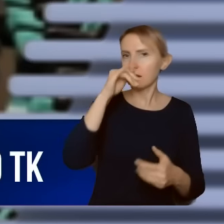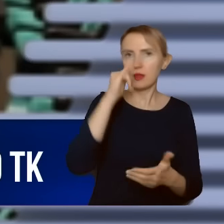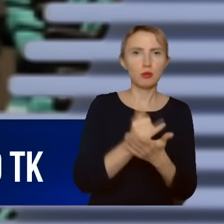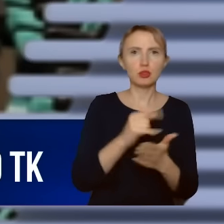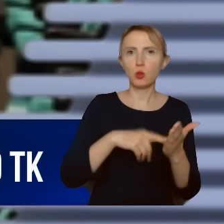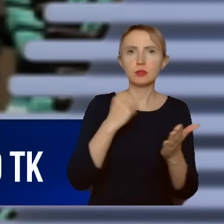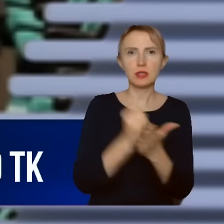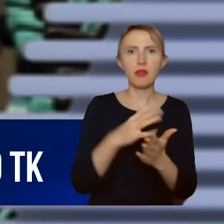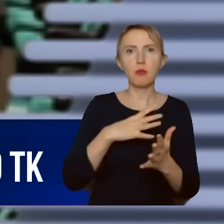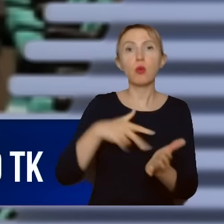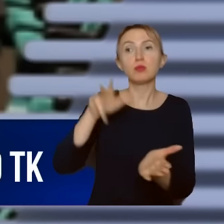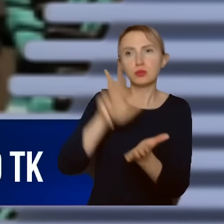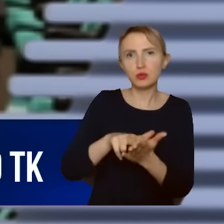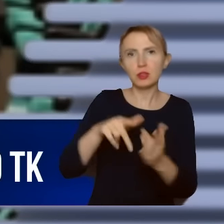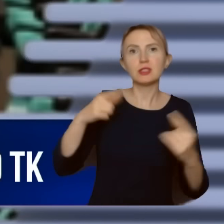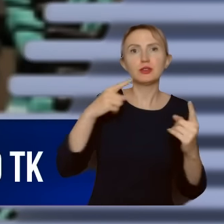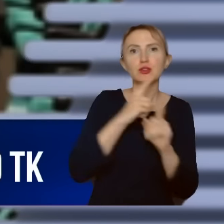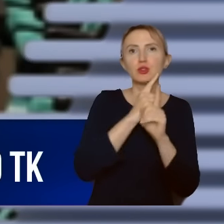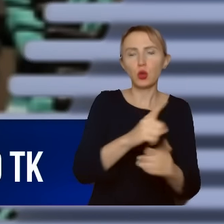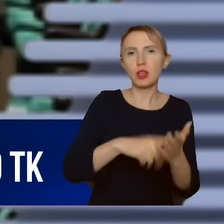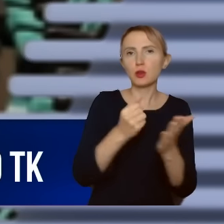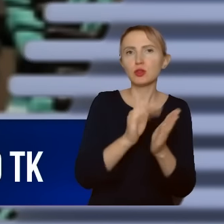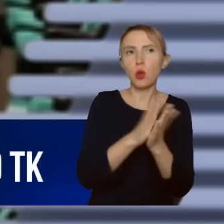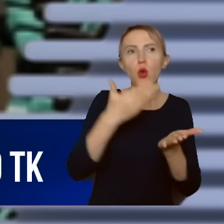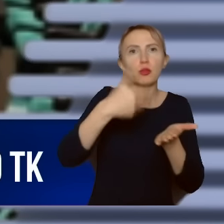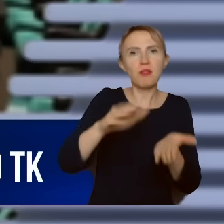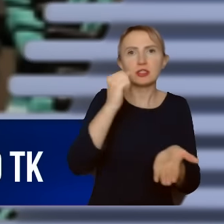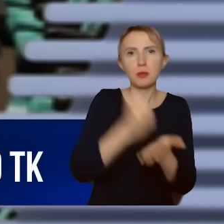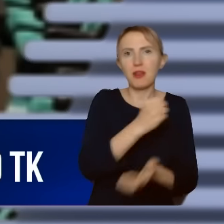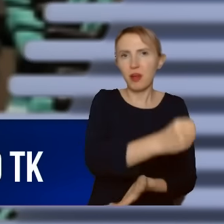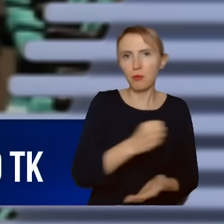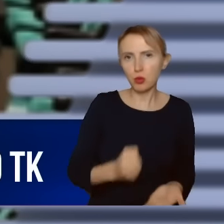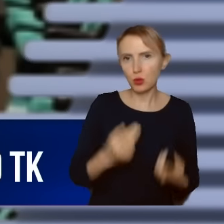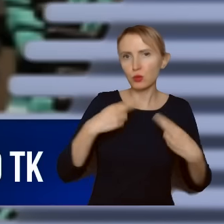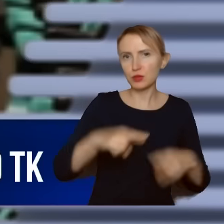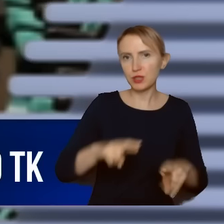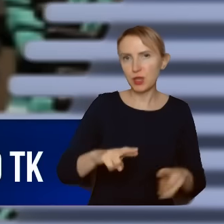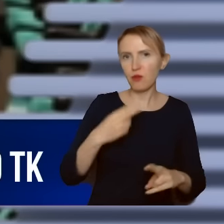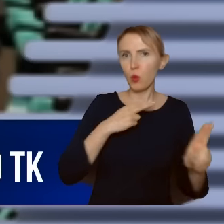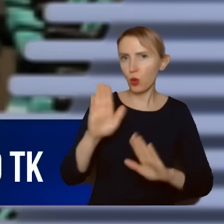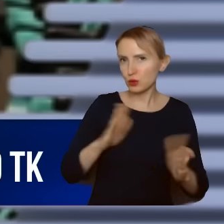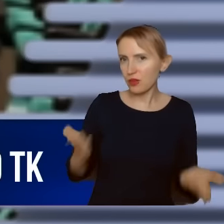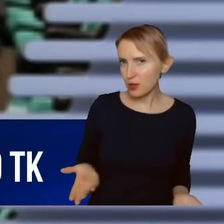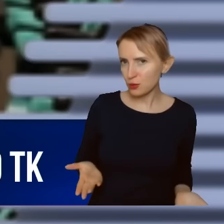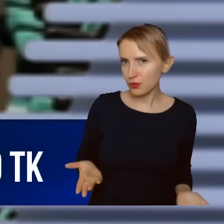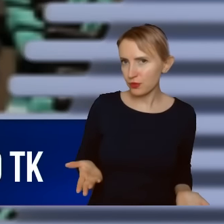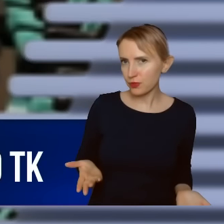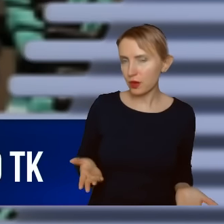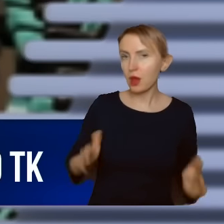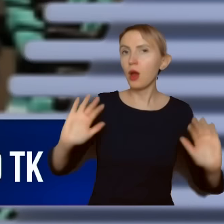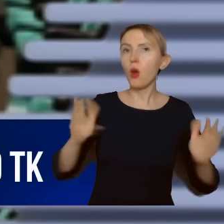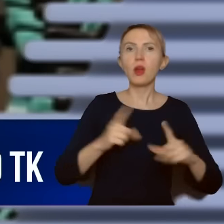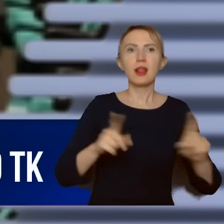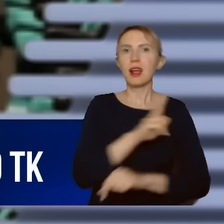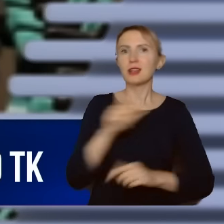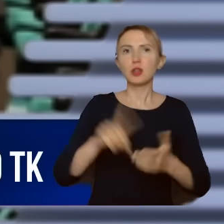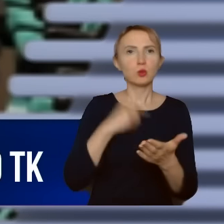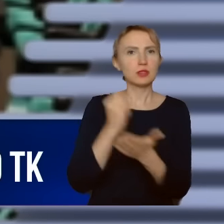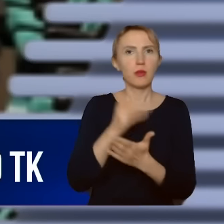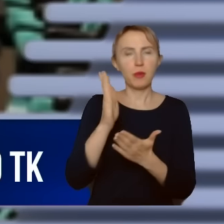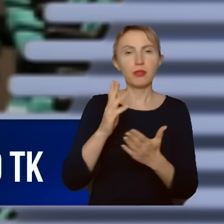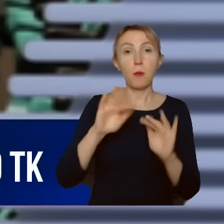została przyjęta zgodnie z konstytucją, no nie może, odmawia się prawa posłom brania udziału w głosowaniu. To oznacza, że wszystkie ustawy, które przejdą przez